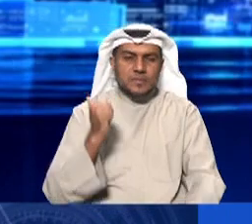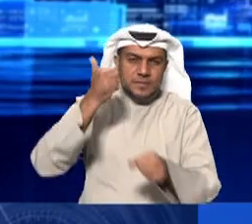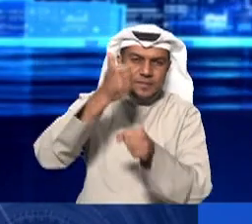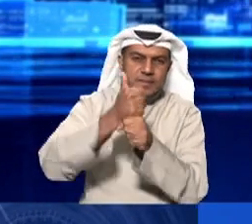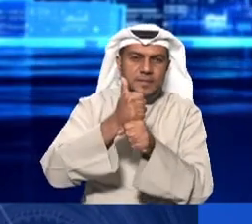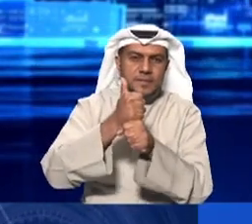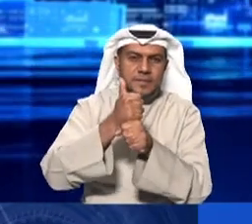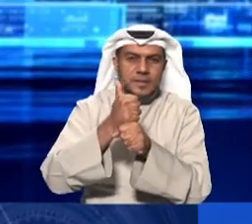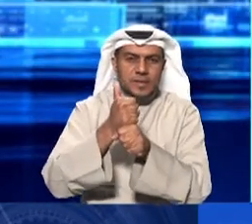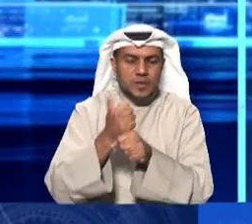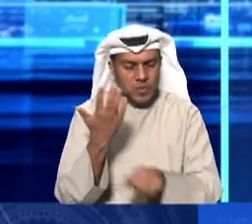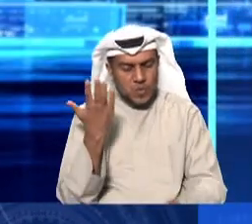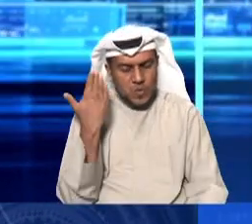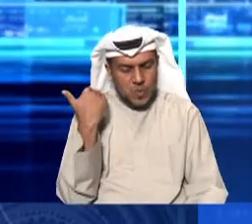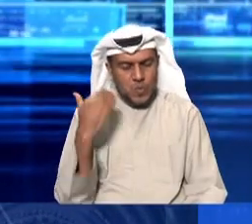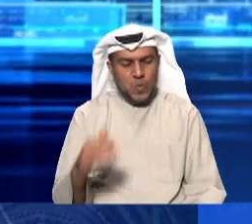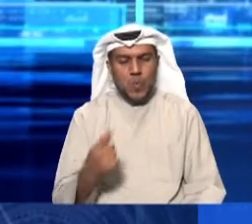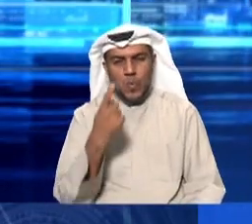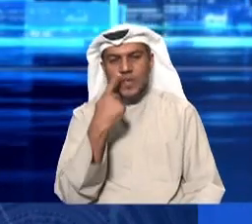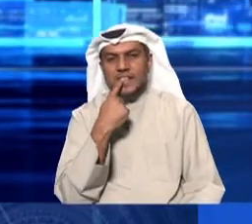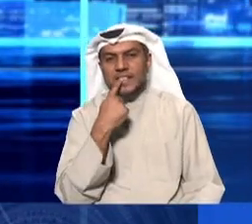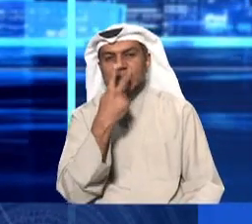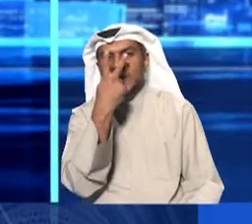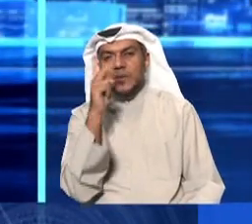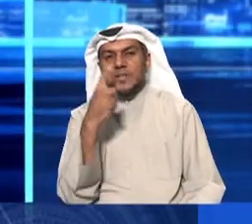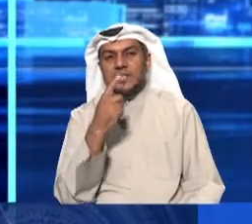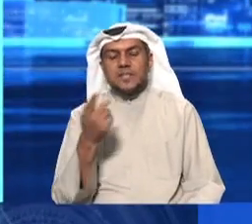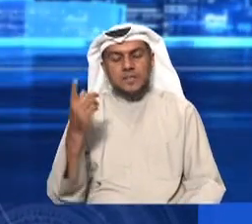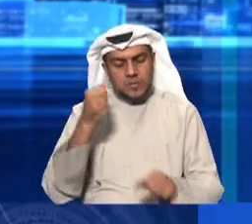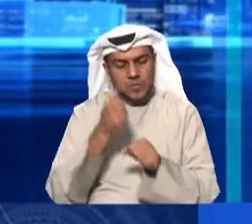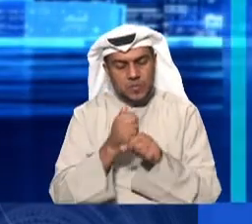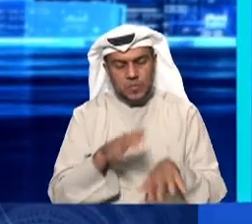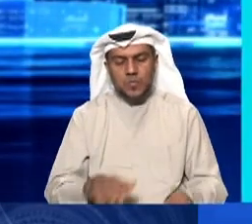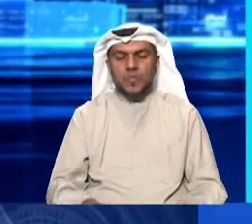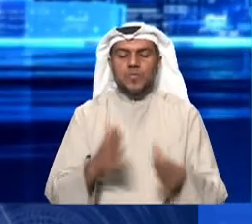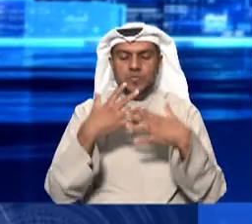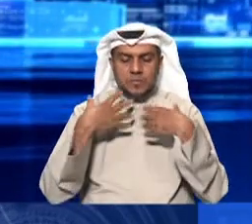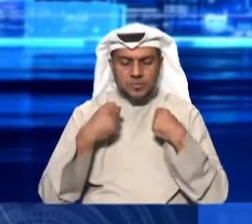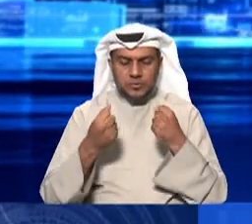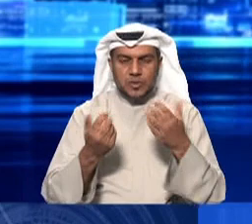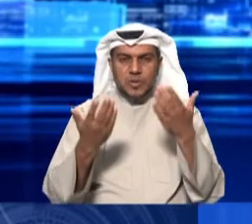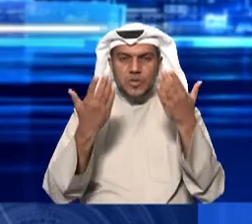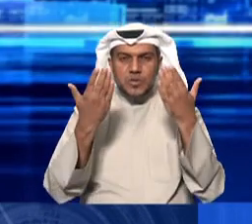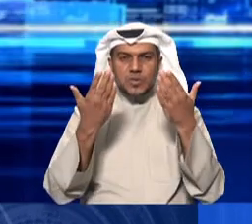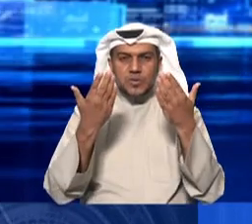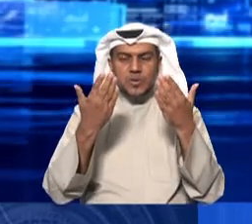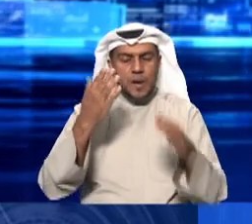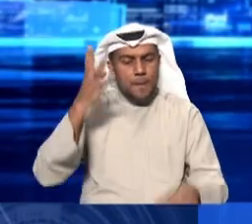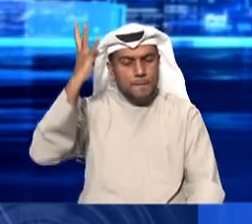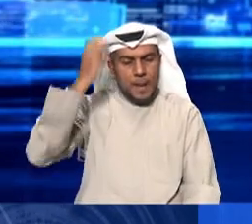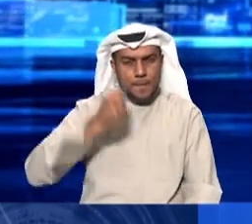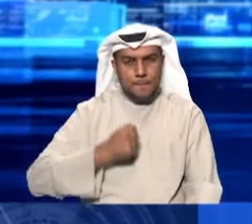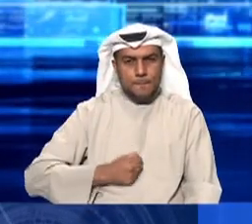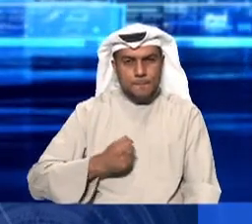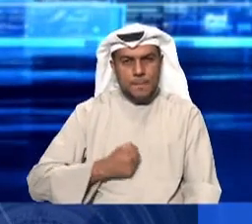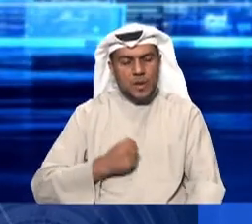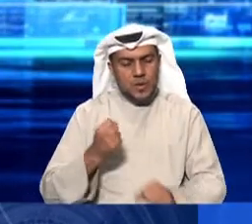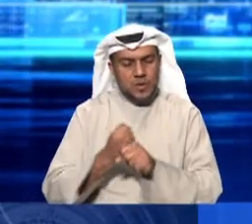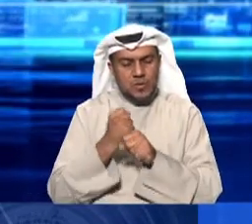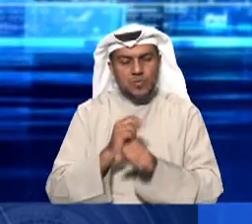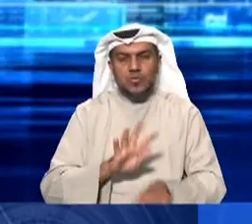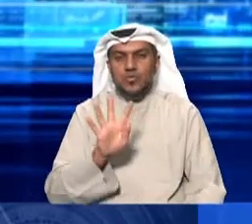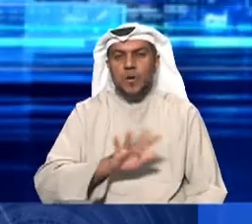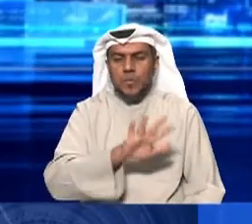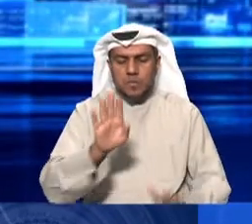جلالته مقاليد الحكم، متمنيا سمو لجلالته دوام الصحة وموفور العافية ولمملكة البحرين الشقيقة وشعبها